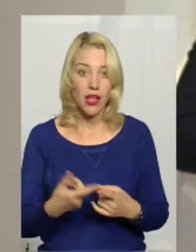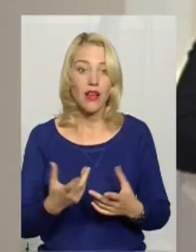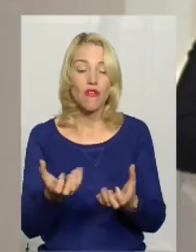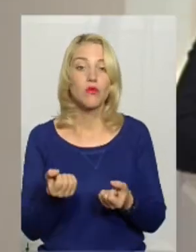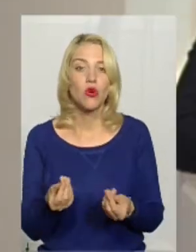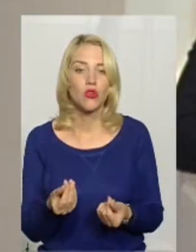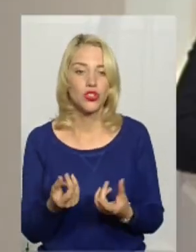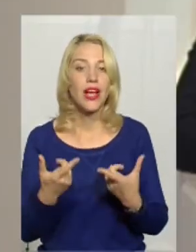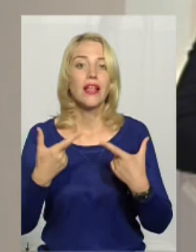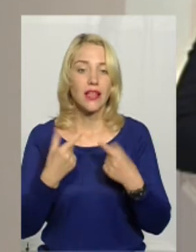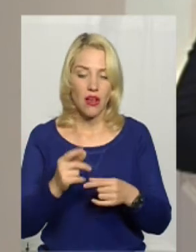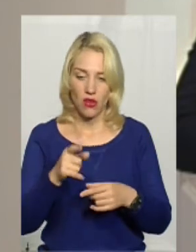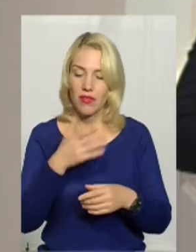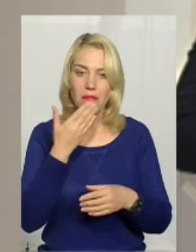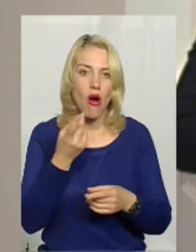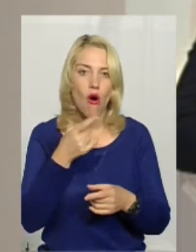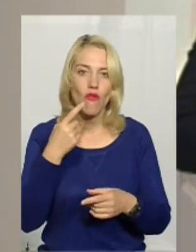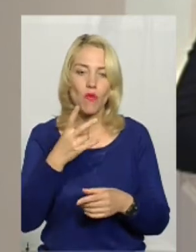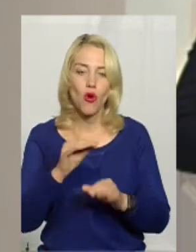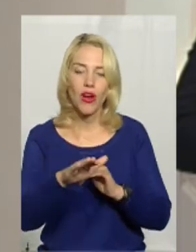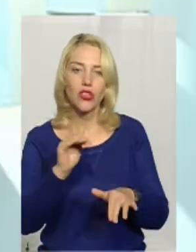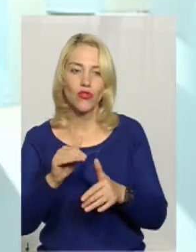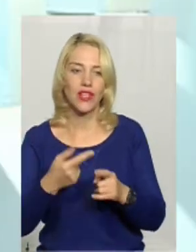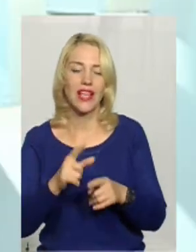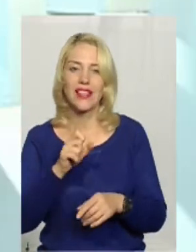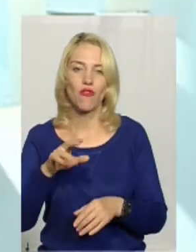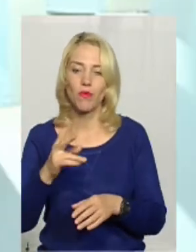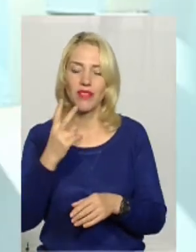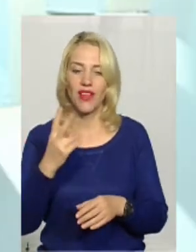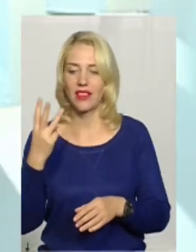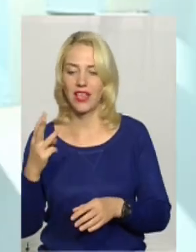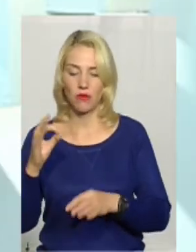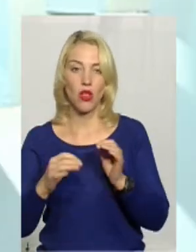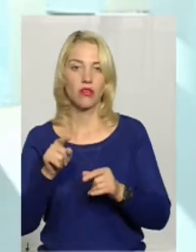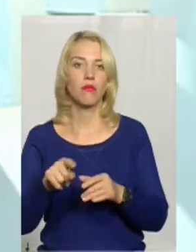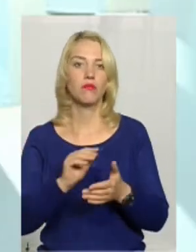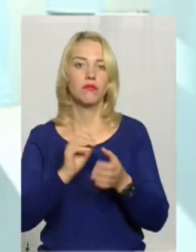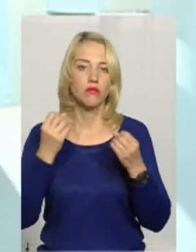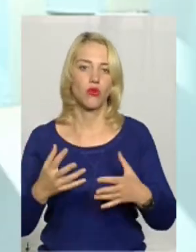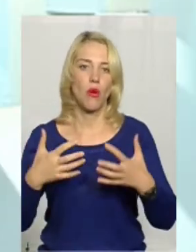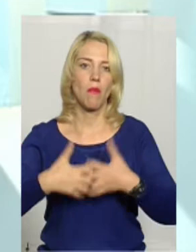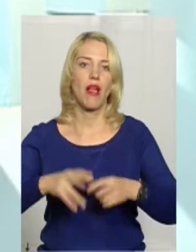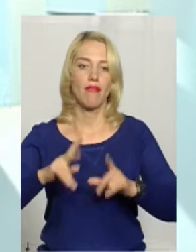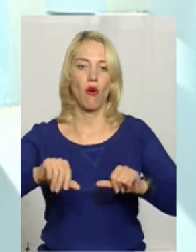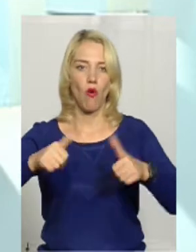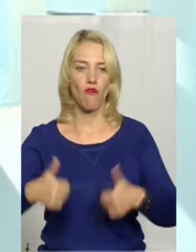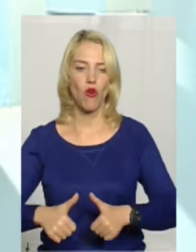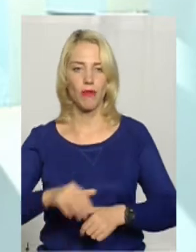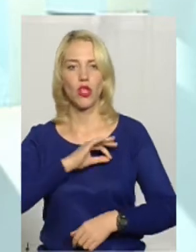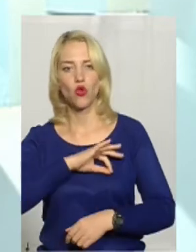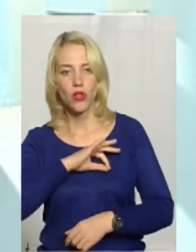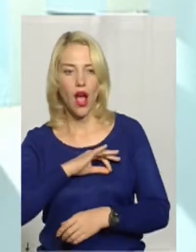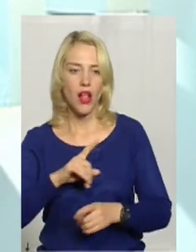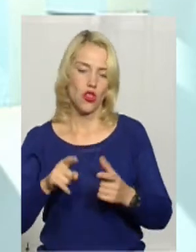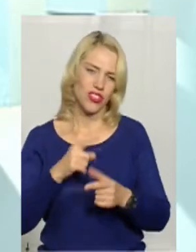сказано про те, про кредитування, таке як в Європі, 2-3%. Там нема нічого. Там тільки механізм, яким чином оформити там нотаріальну,